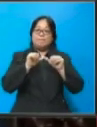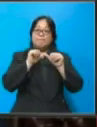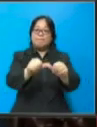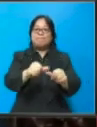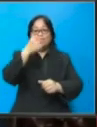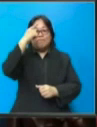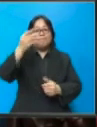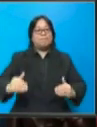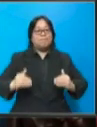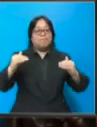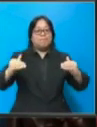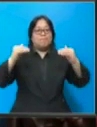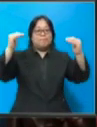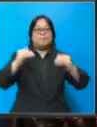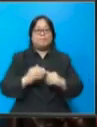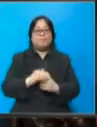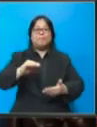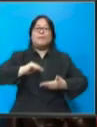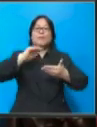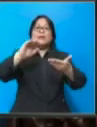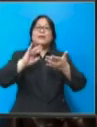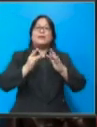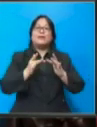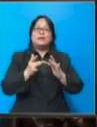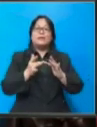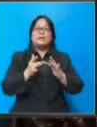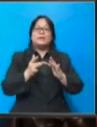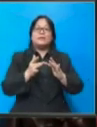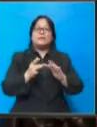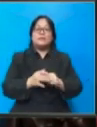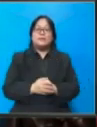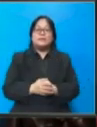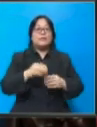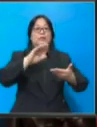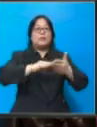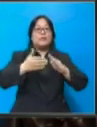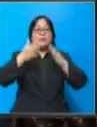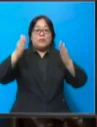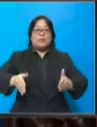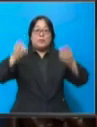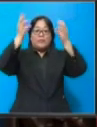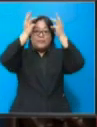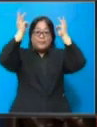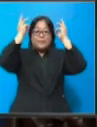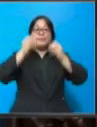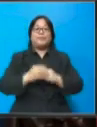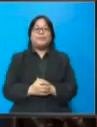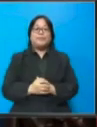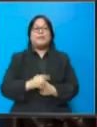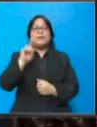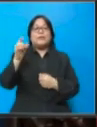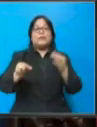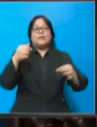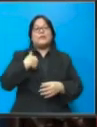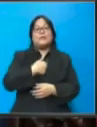berterusan untuk meningkatkan penyampaian internet di komuniti orang asli. Cuma kalau kita